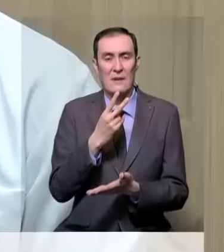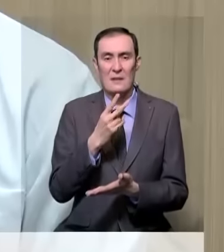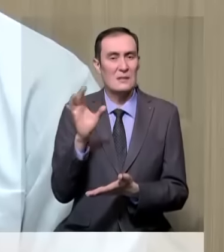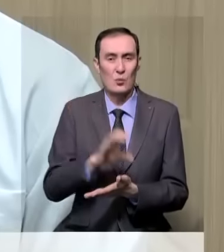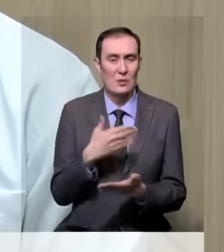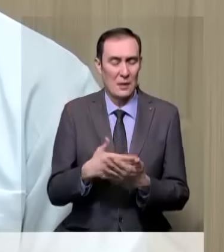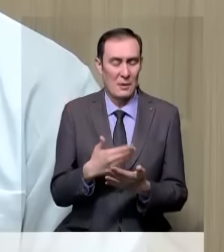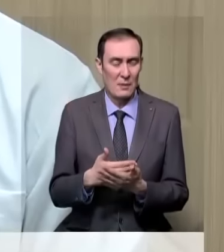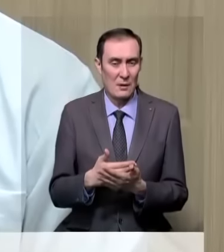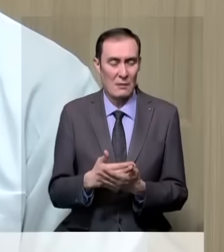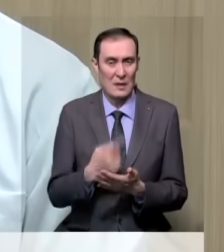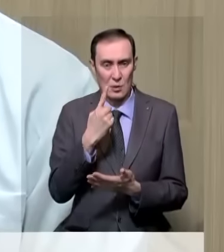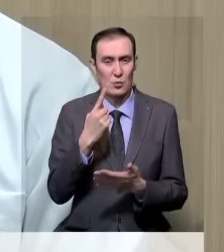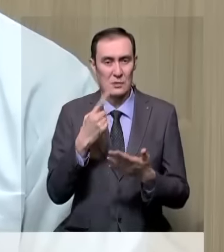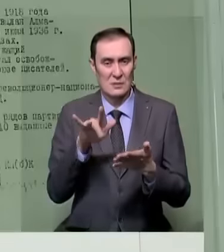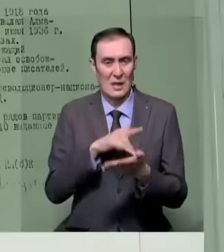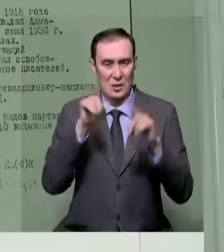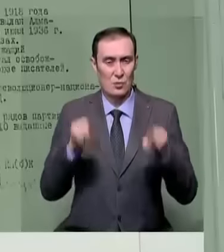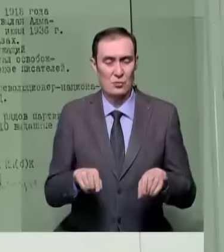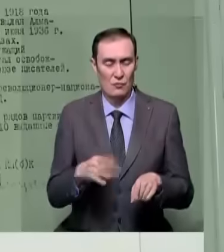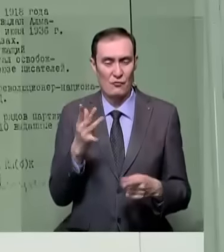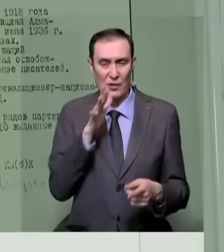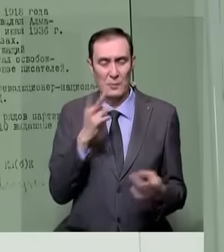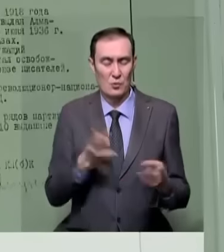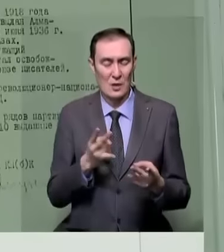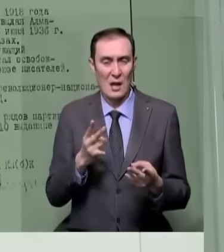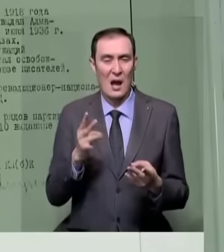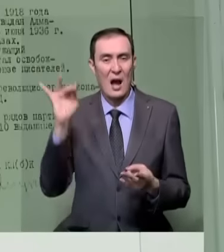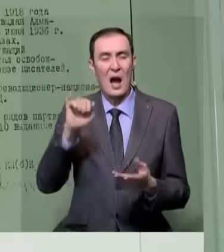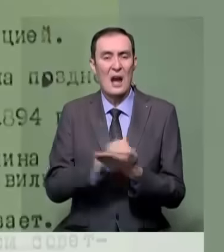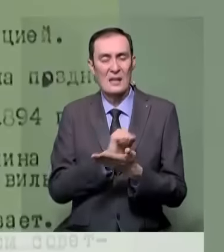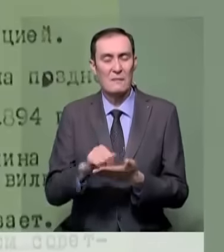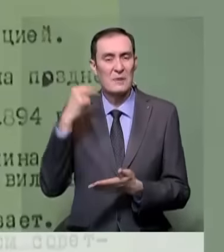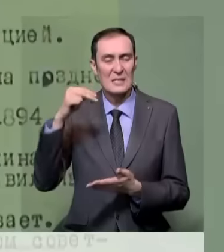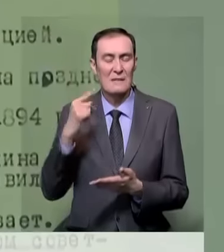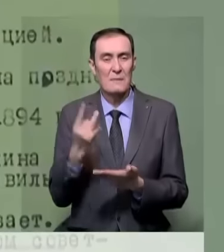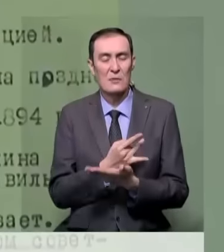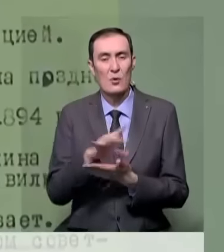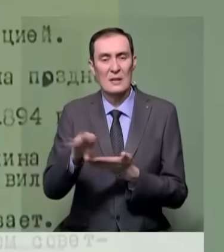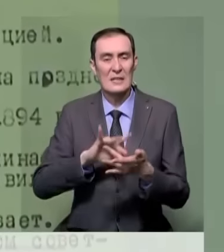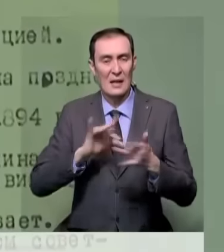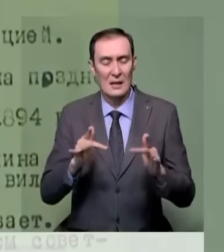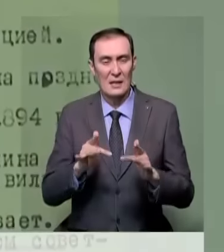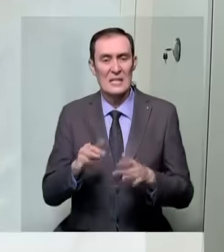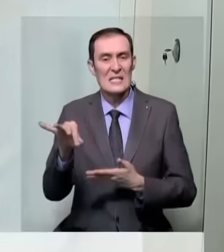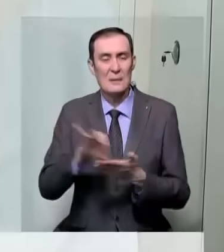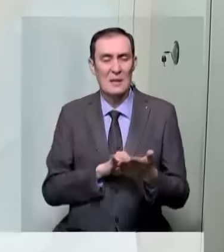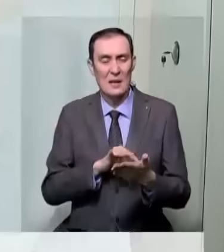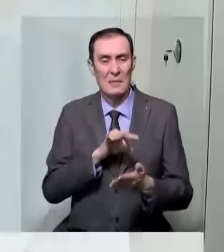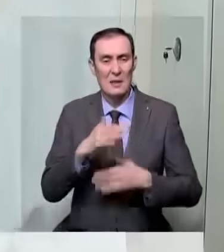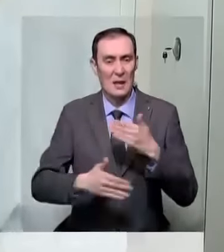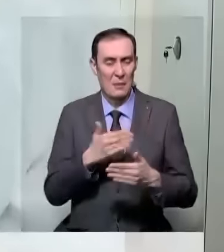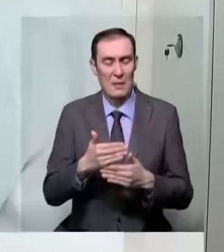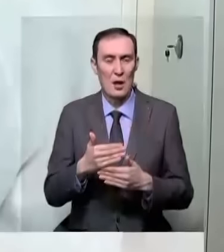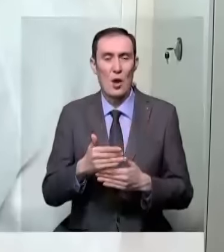максимум. На одну страницу уходит. Архив президента – один из первых, где оцифровка проходит стремительными темпами.